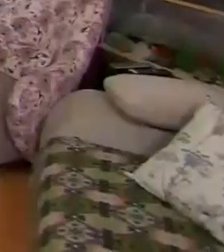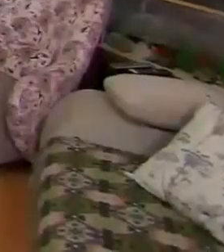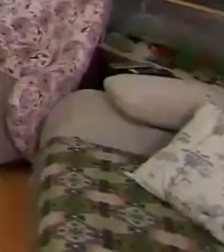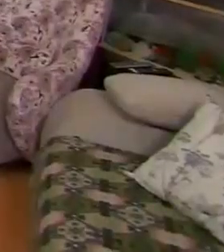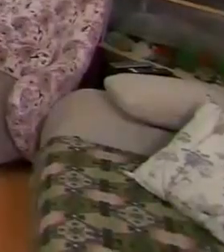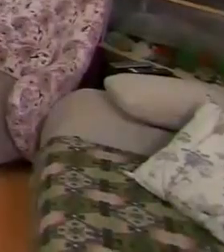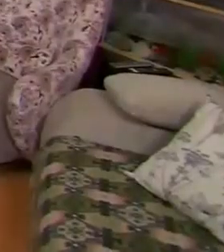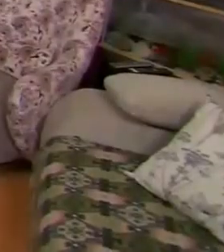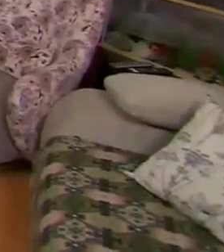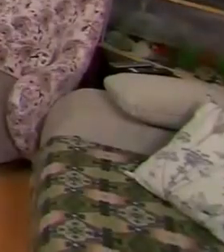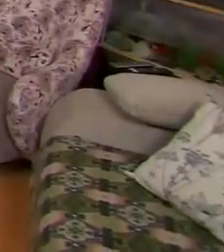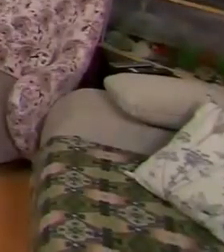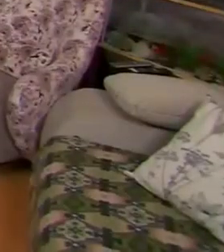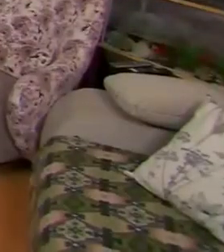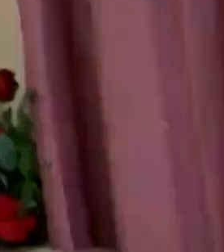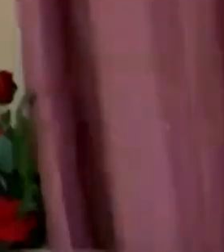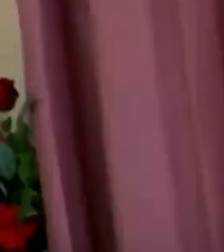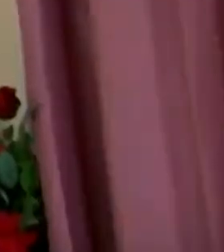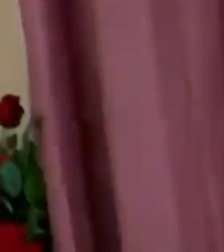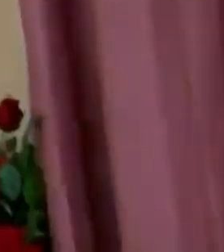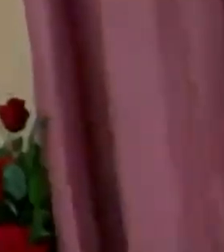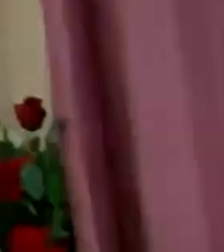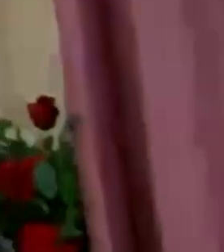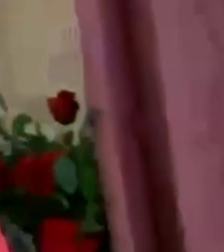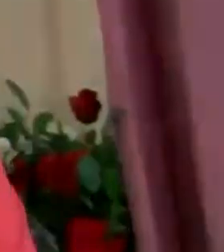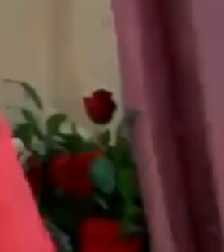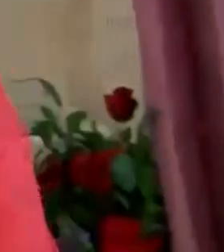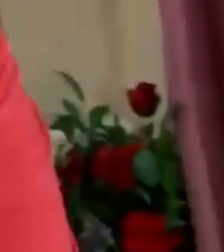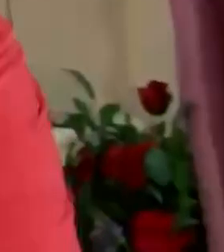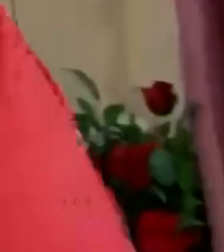Meryem kartonları iç içe geçirerek kolinin ağzını kapatıyor.